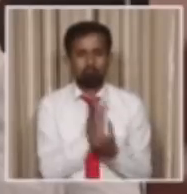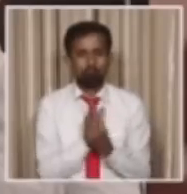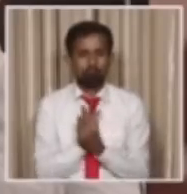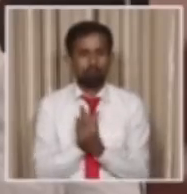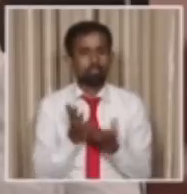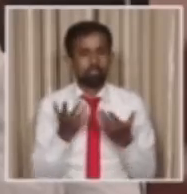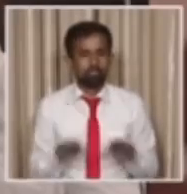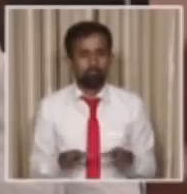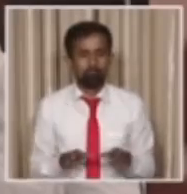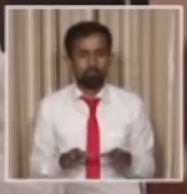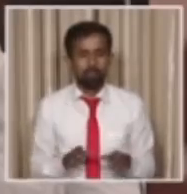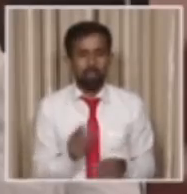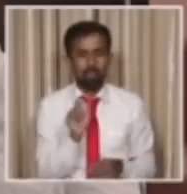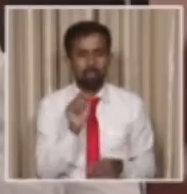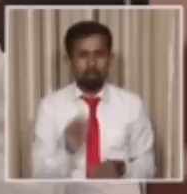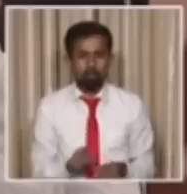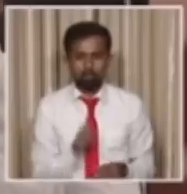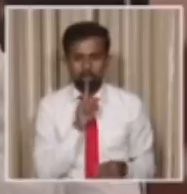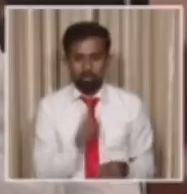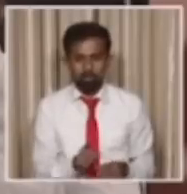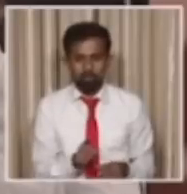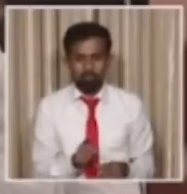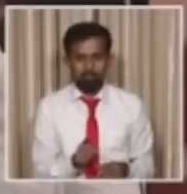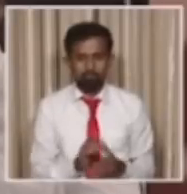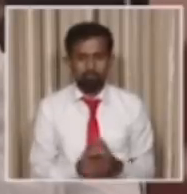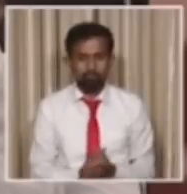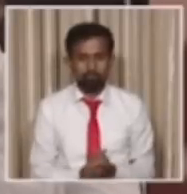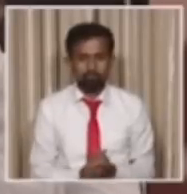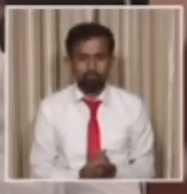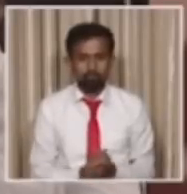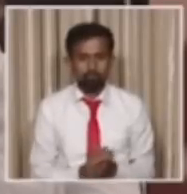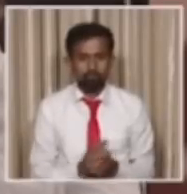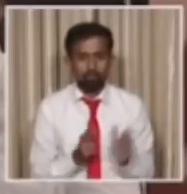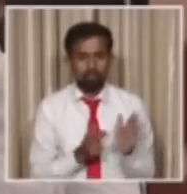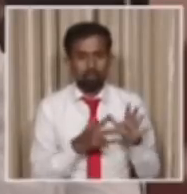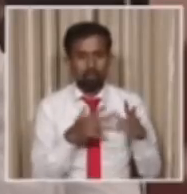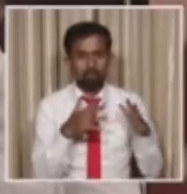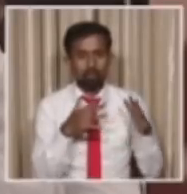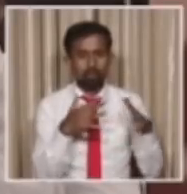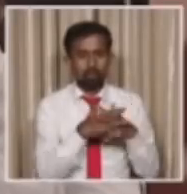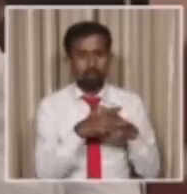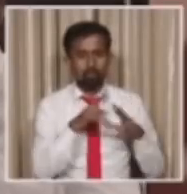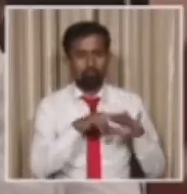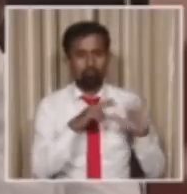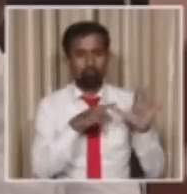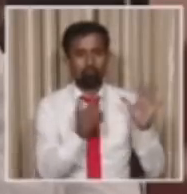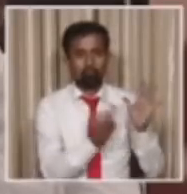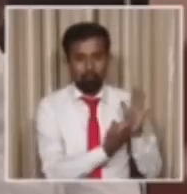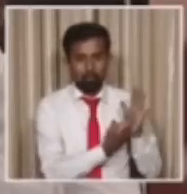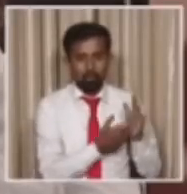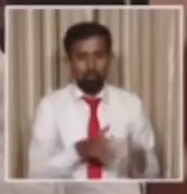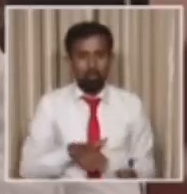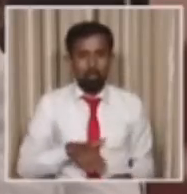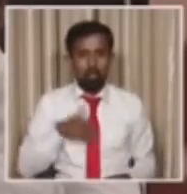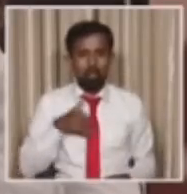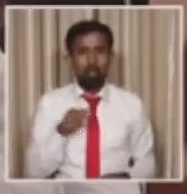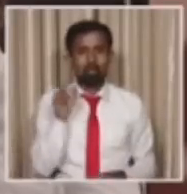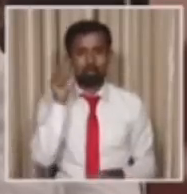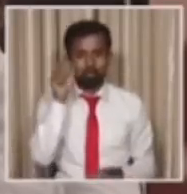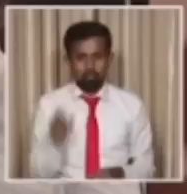නඩු දාලත් ඉවරයි. ඒගොල්ලන් ඒකේ නම් කළම තියෙනවා නෞෆර් මෞලවි තමයි මහමොල කරු